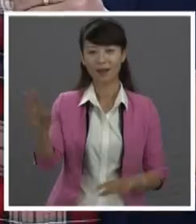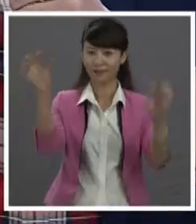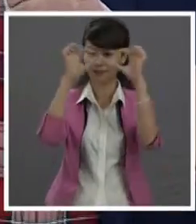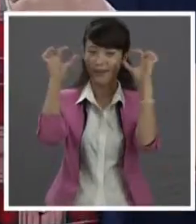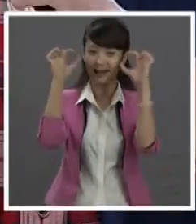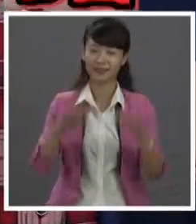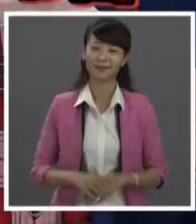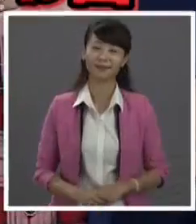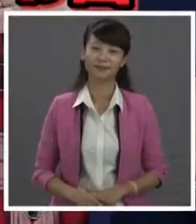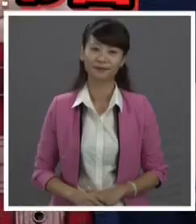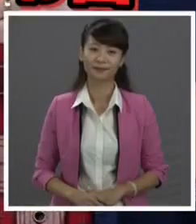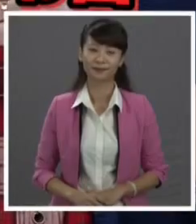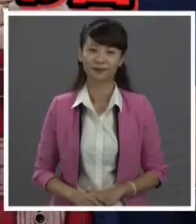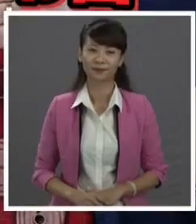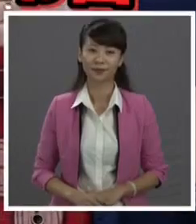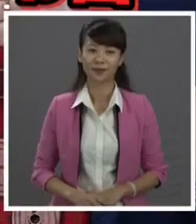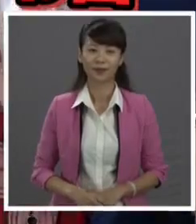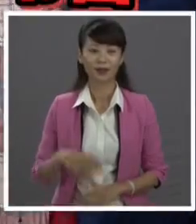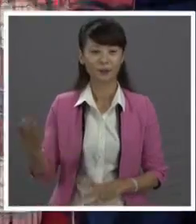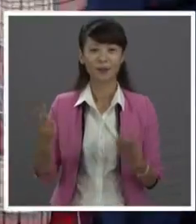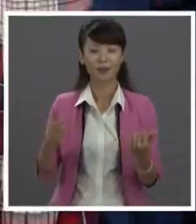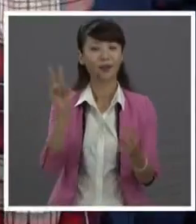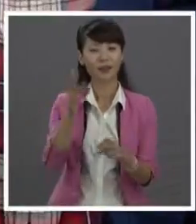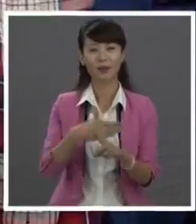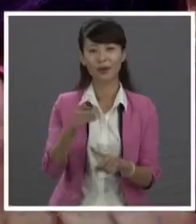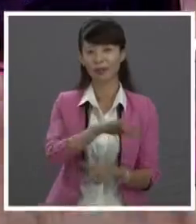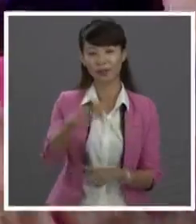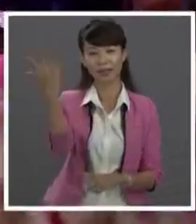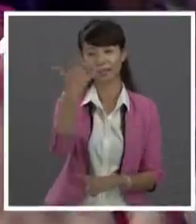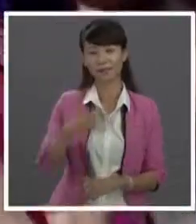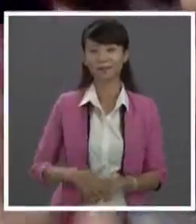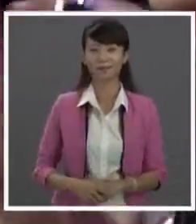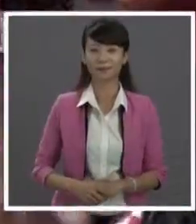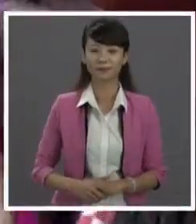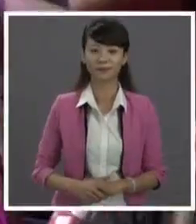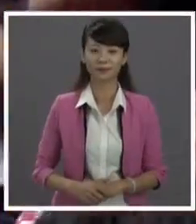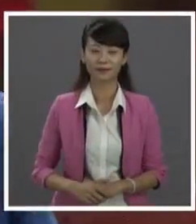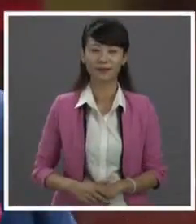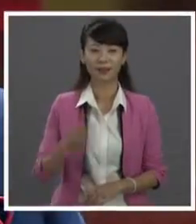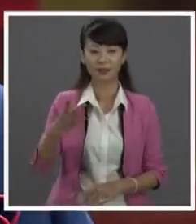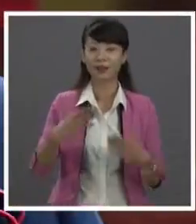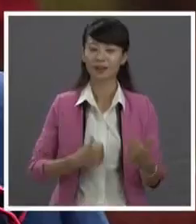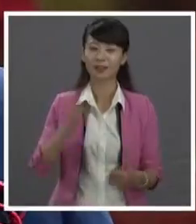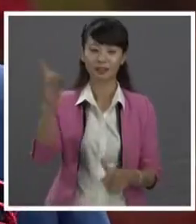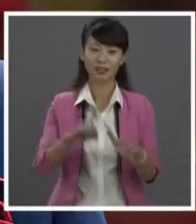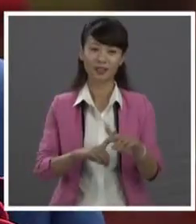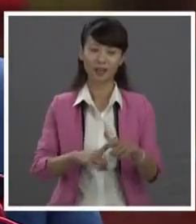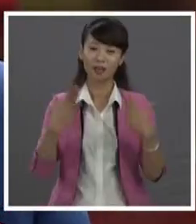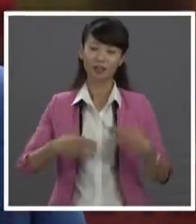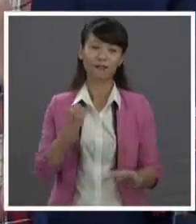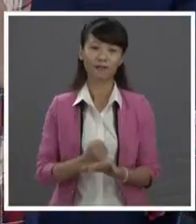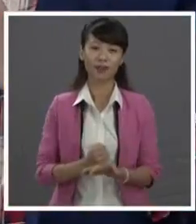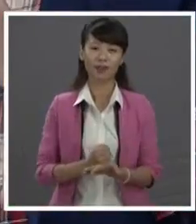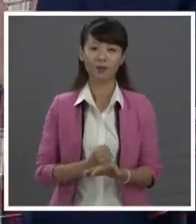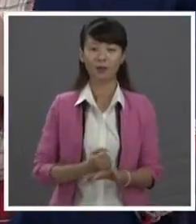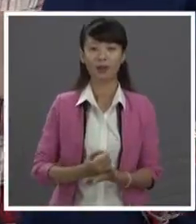一戴上，哦，我没怎么看过你们的节目。哦， 这个就有点像了。 周老师的第一个身份是央视的手语